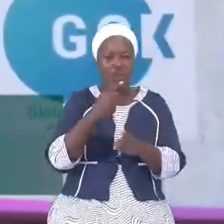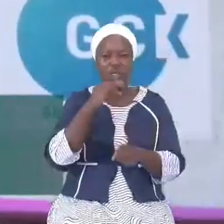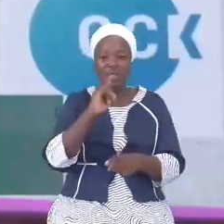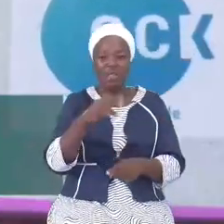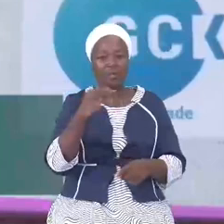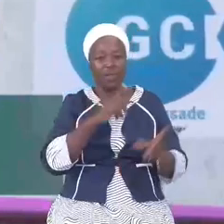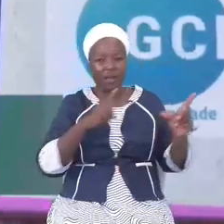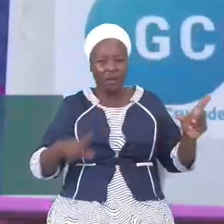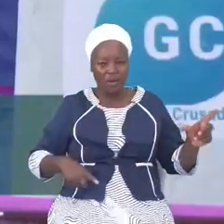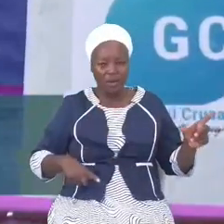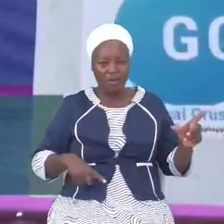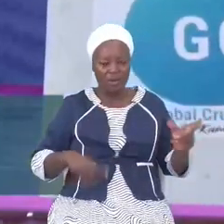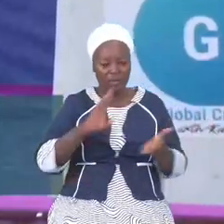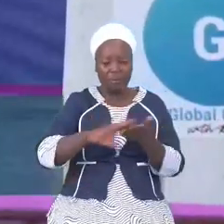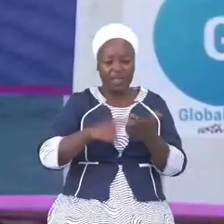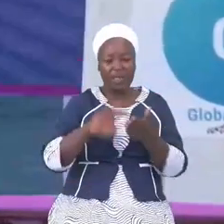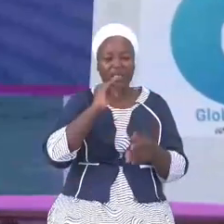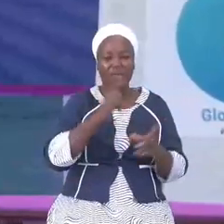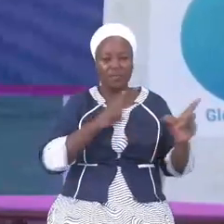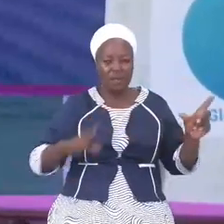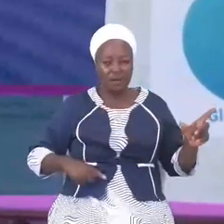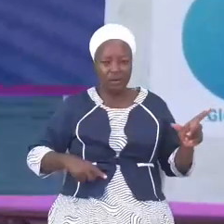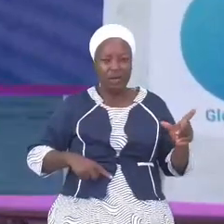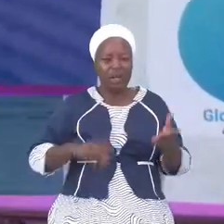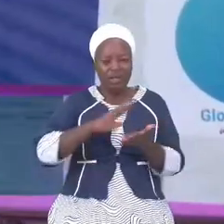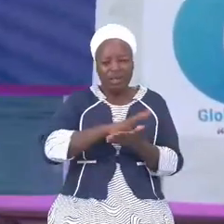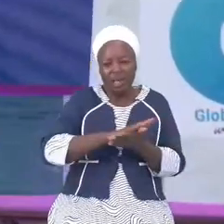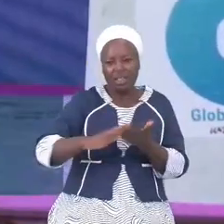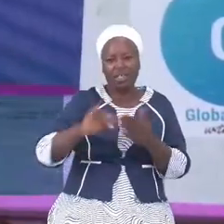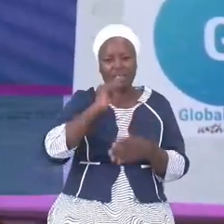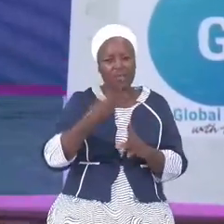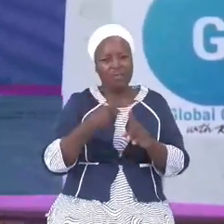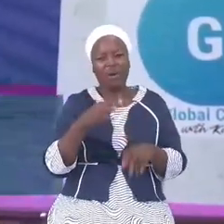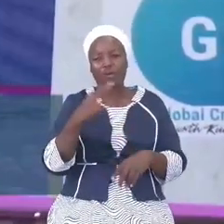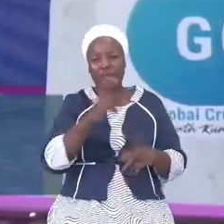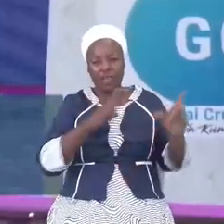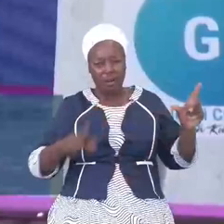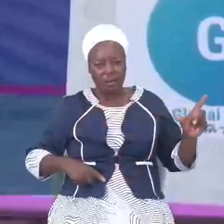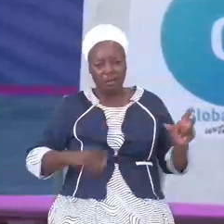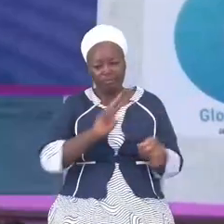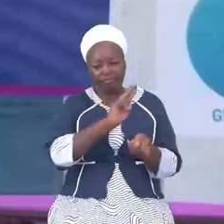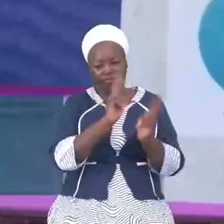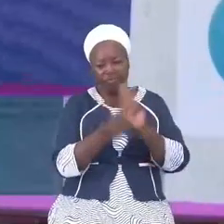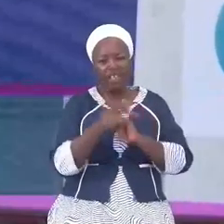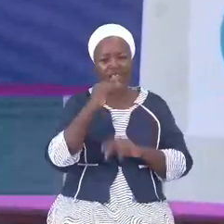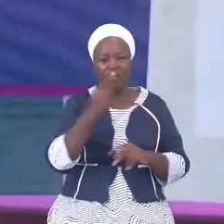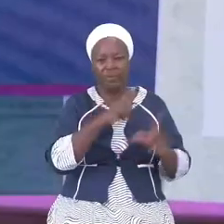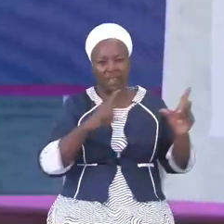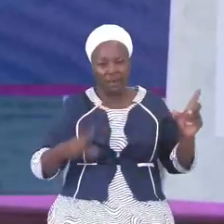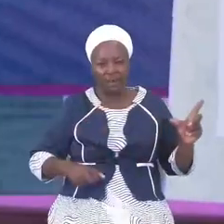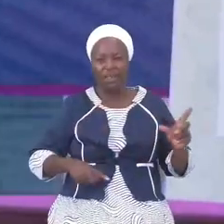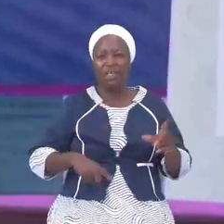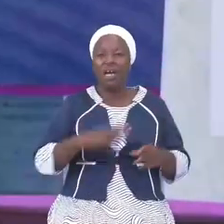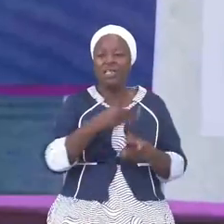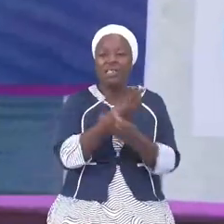vient de l'Éternel. Le pardon vient de l'Éternel. La rédemption vient de l'Éternel. La délivrance vient de l'Éternel.